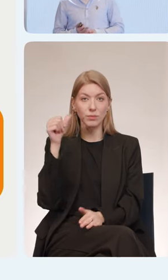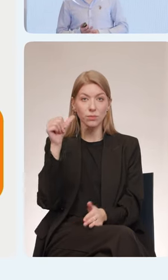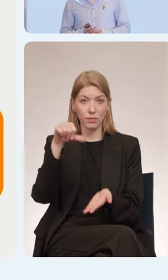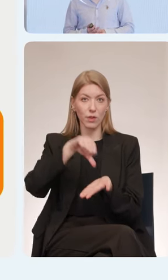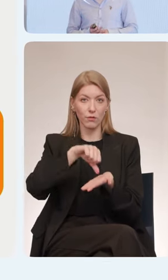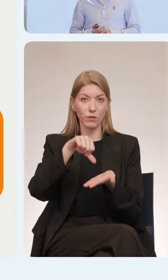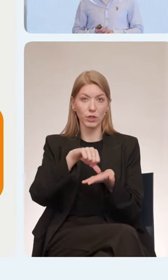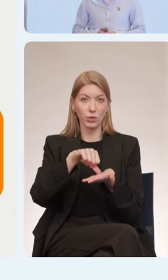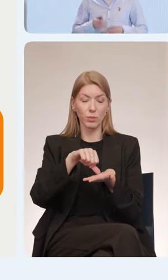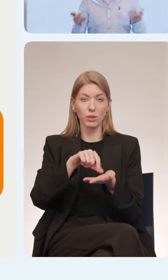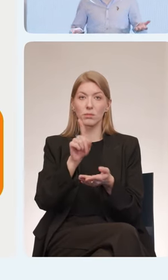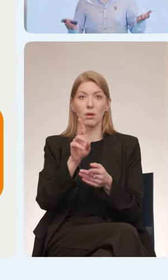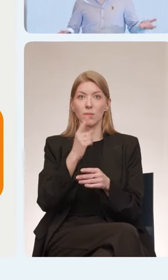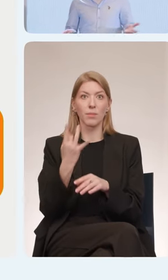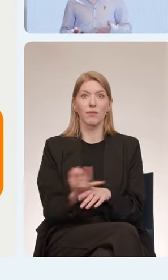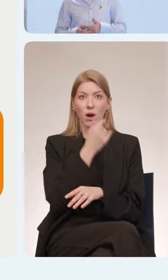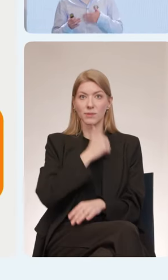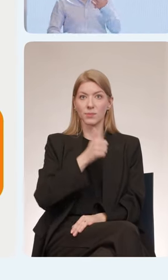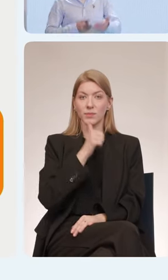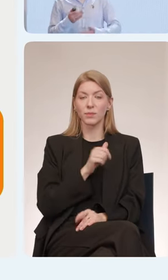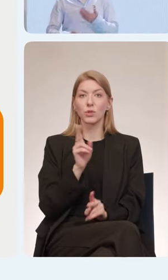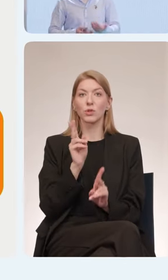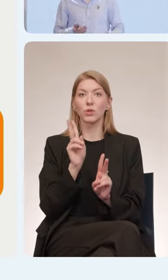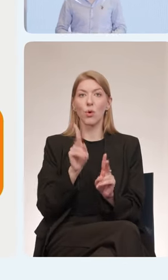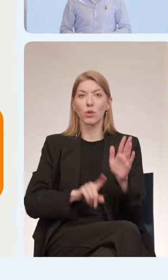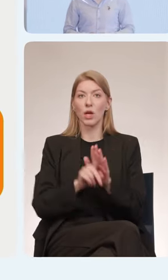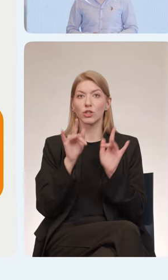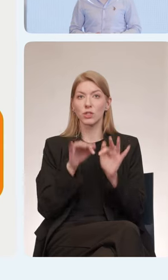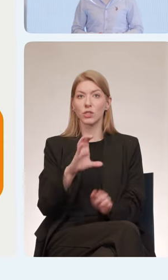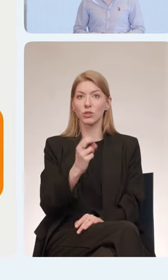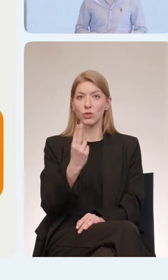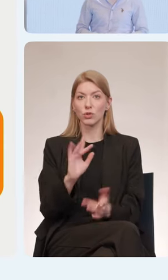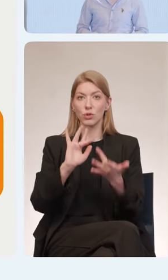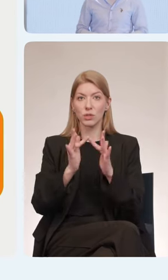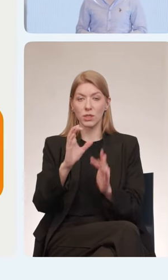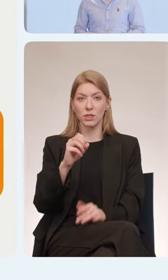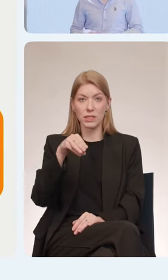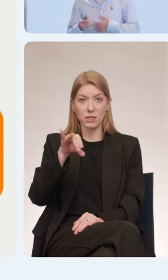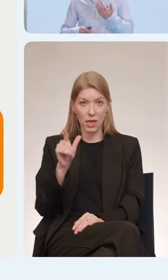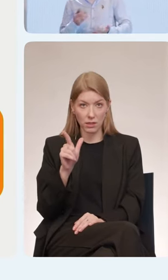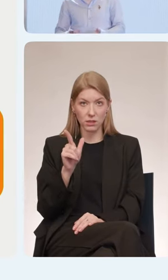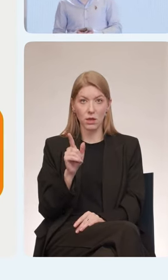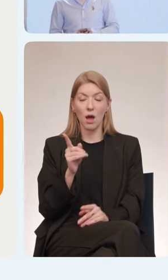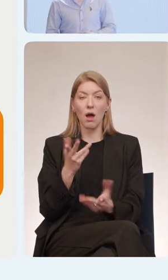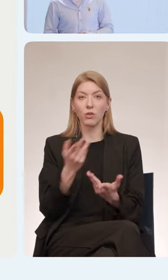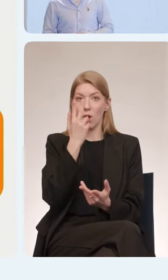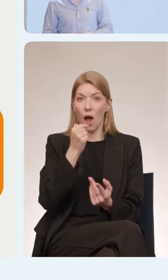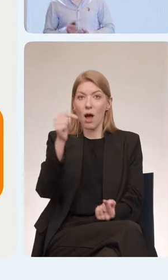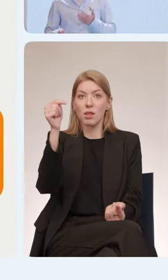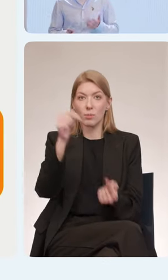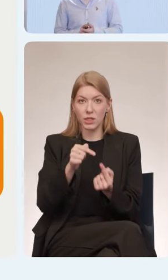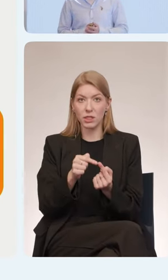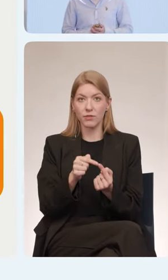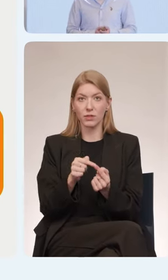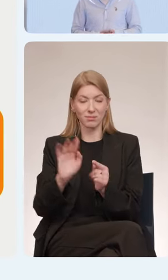можно сказать, даже первопроходцы, потому что мы стали первой соцсетью, которая была адаптирована и которая была,